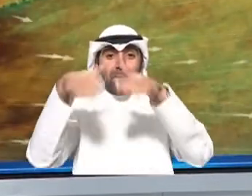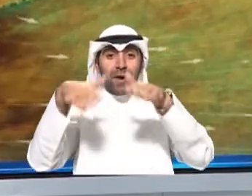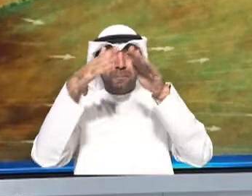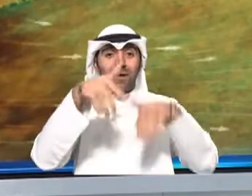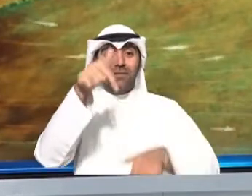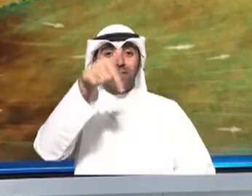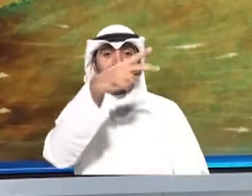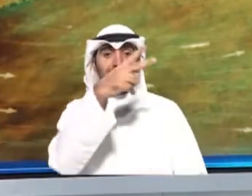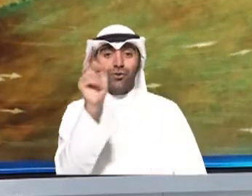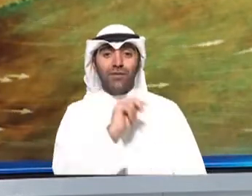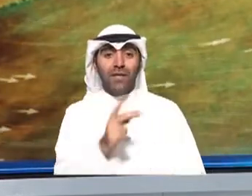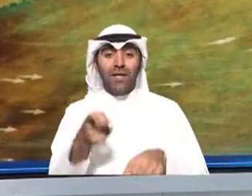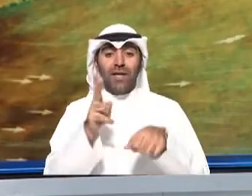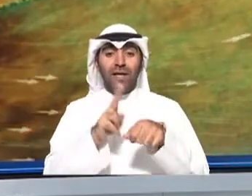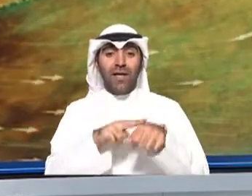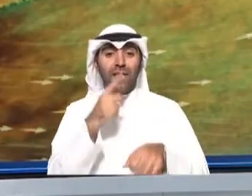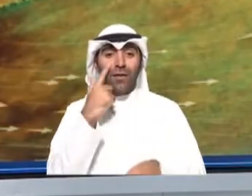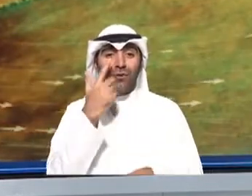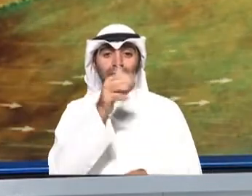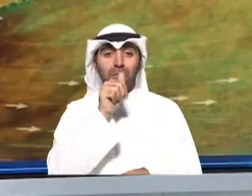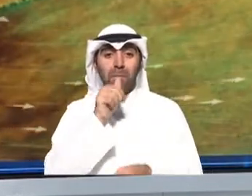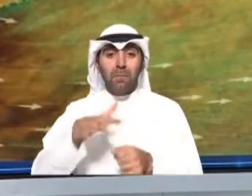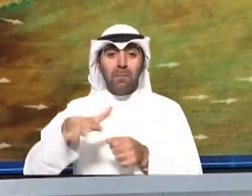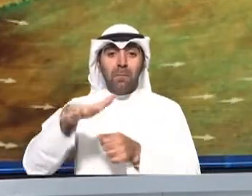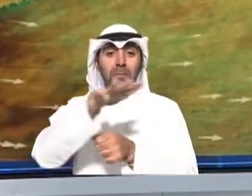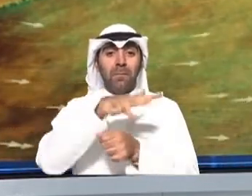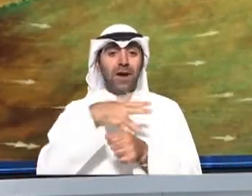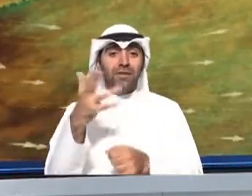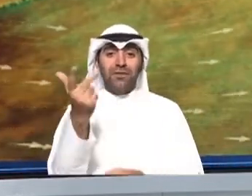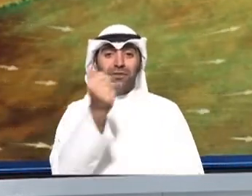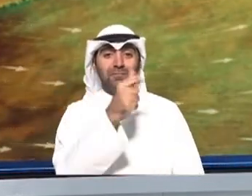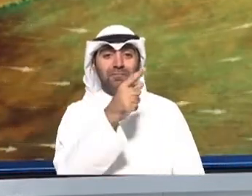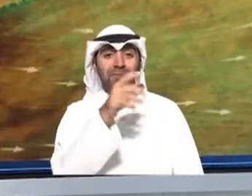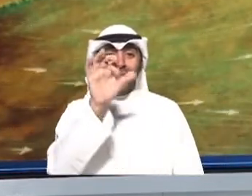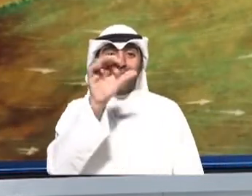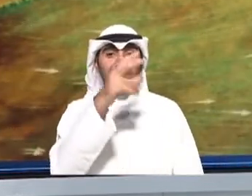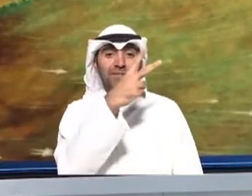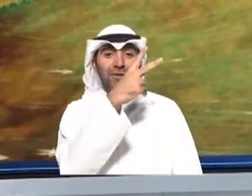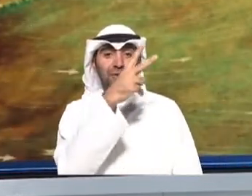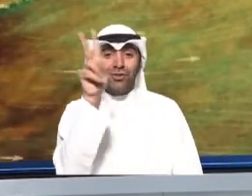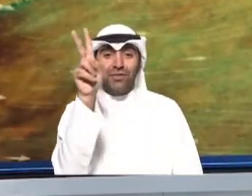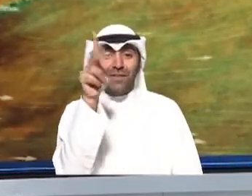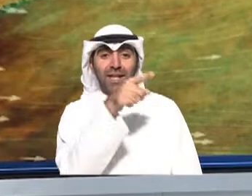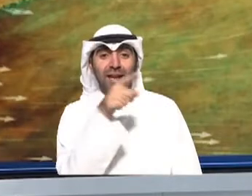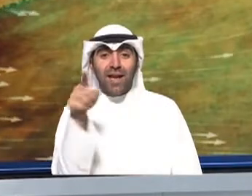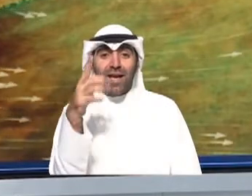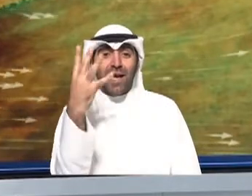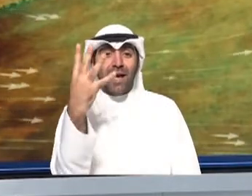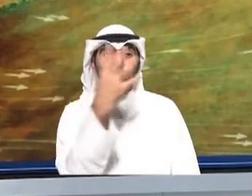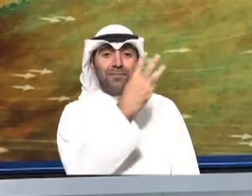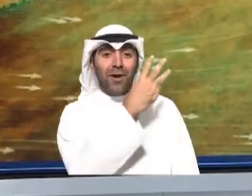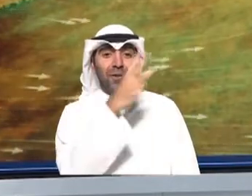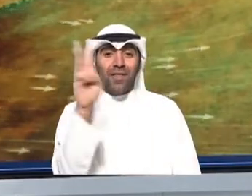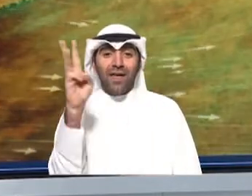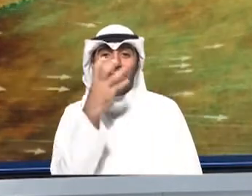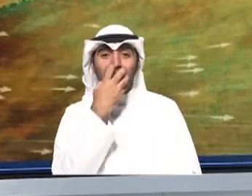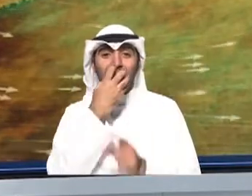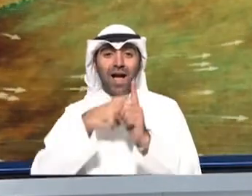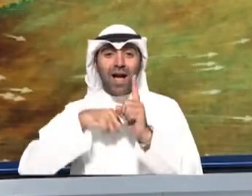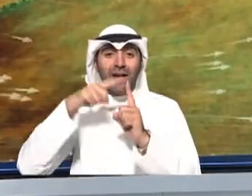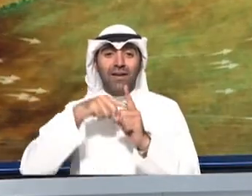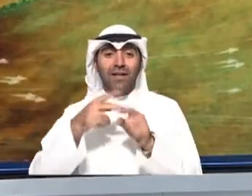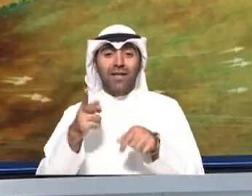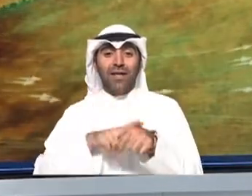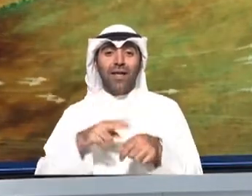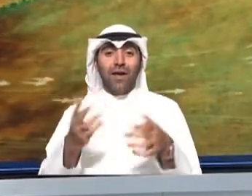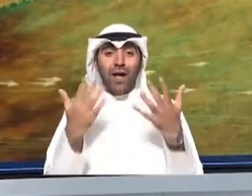الصحراوية، المناطق الساحلية والجزر متفاوتة ما بين 29 إلى 34 درجة مئوية مع استمرار الرياح بشكل